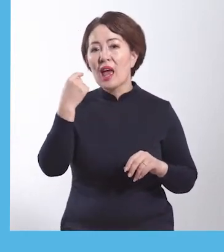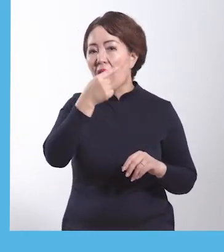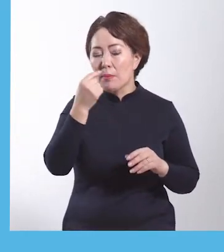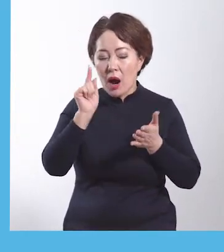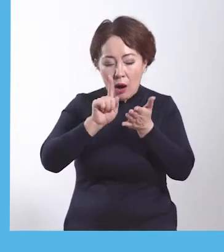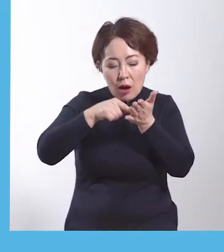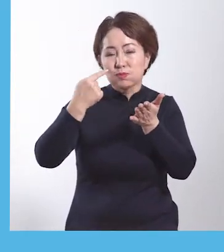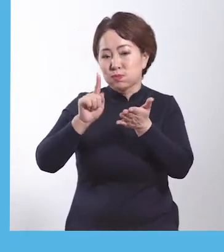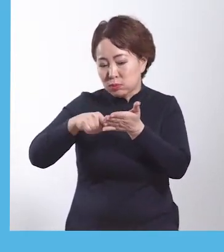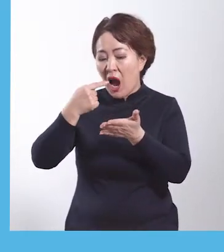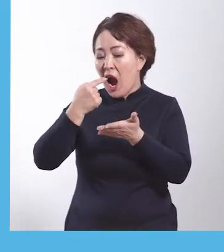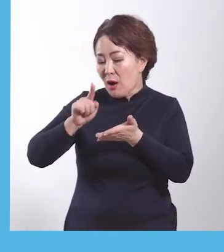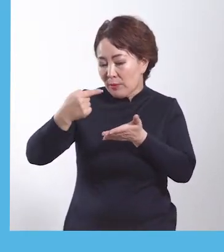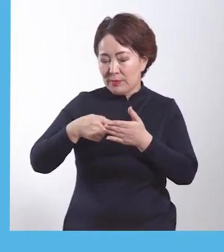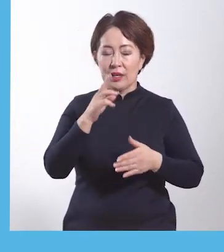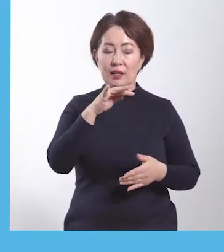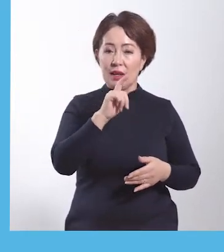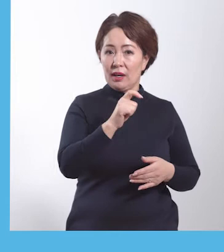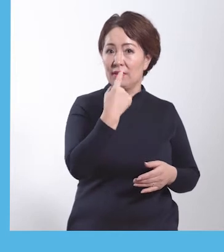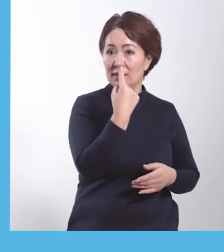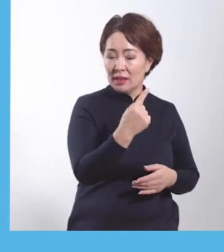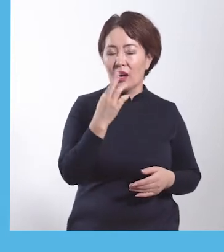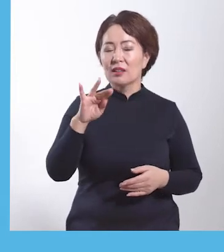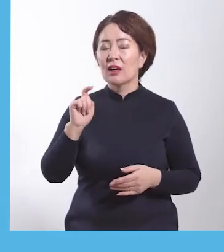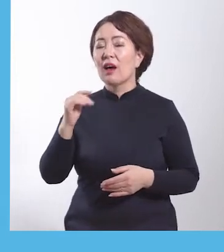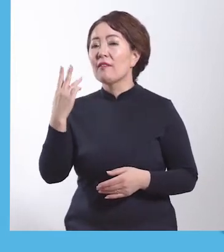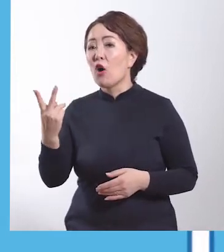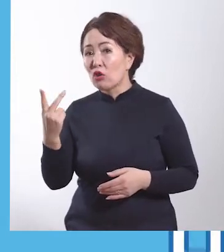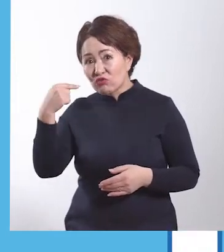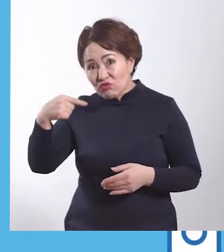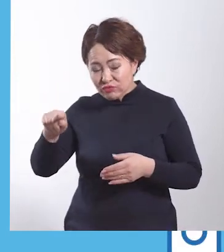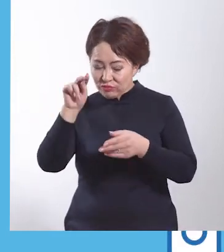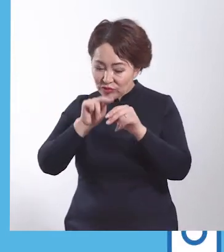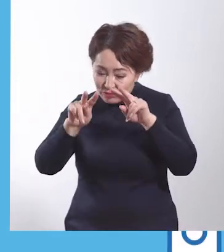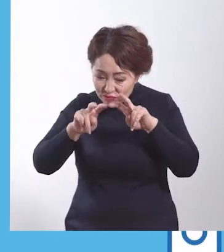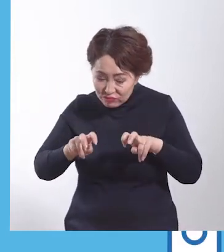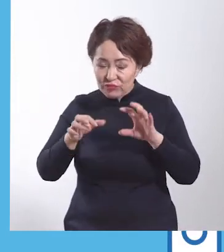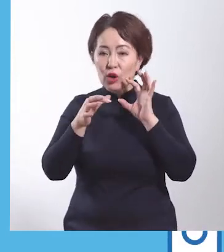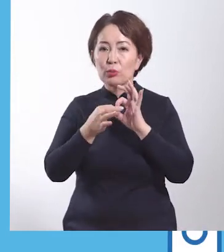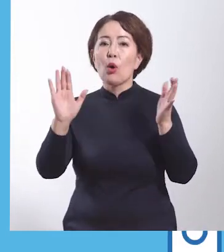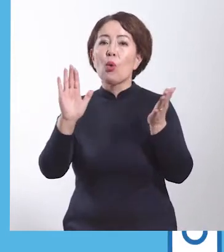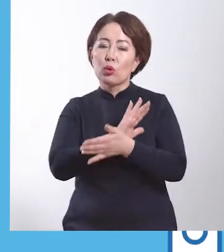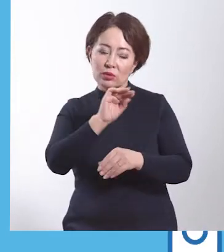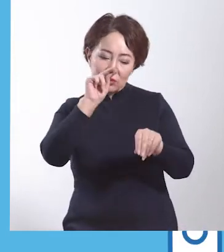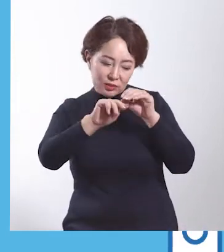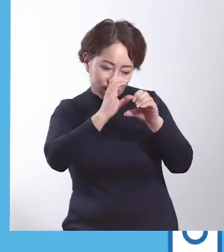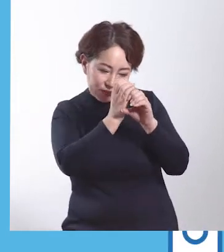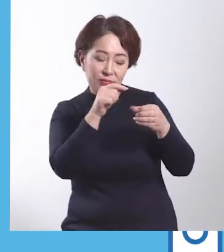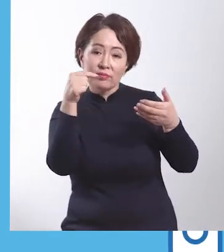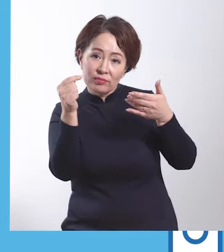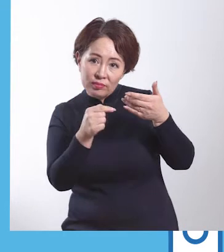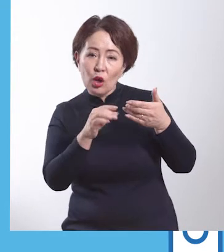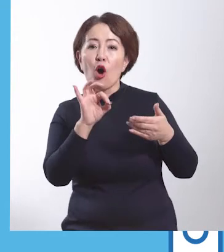хөндийн арч тасанд ХДХВ1 ба ХДХВ2 вирусын эсрэг биетийг илрүүлэх хурдвчилсан